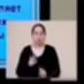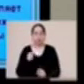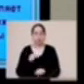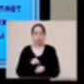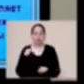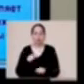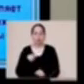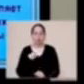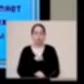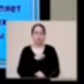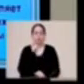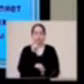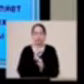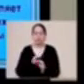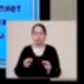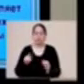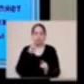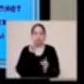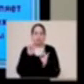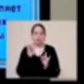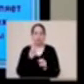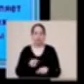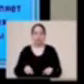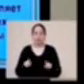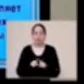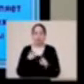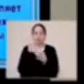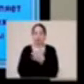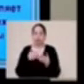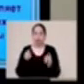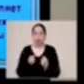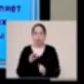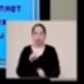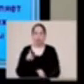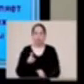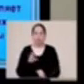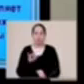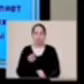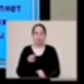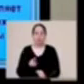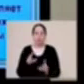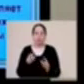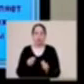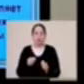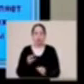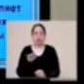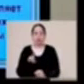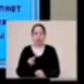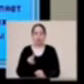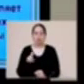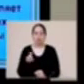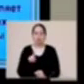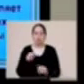улавливает самые тихие звуки даже ночью. Их оперение мягкое и рыхлое,